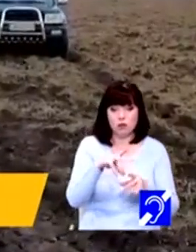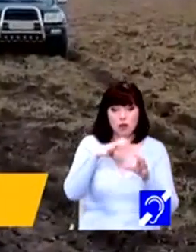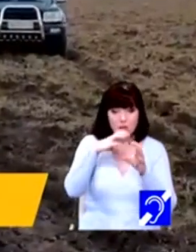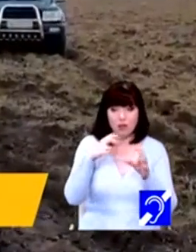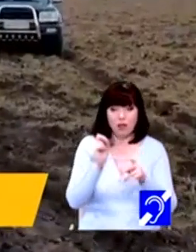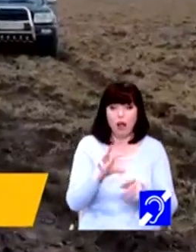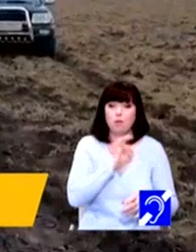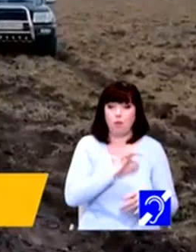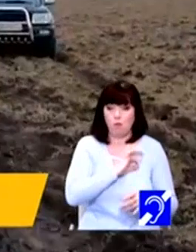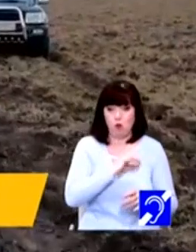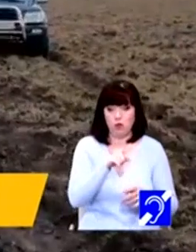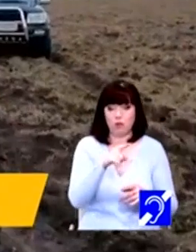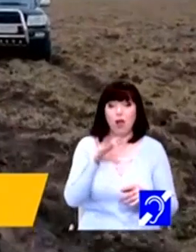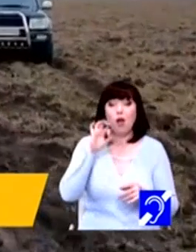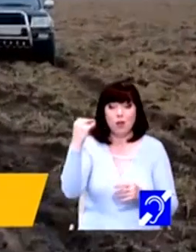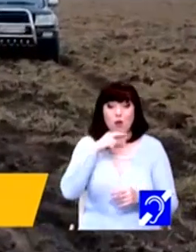război.